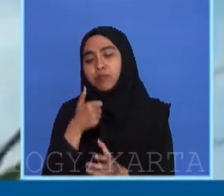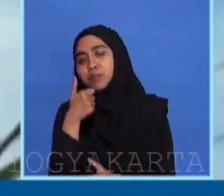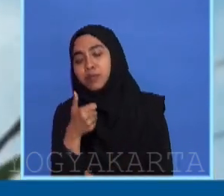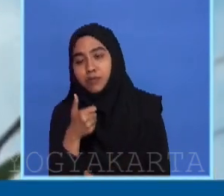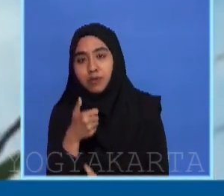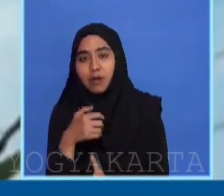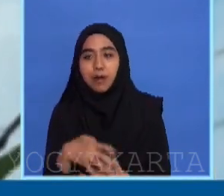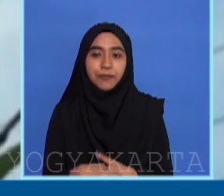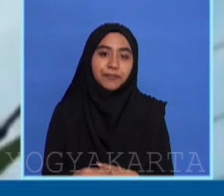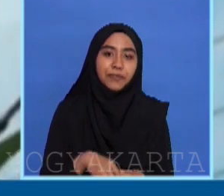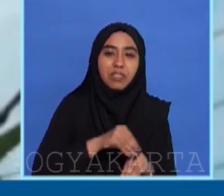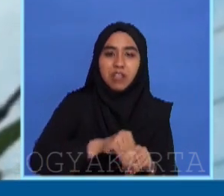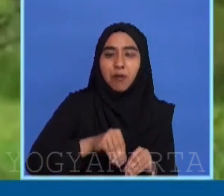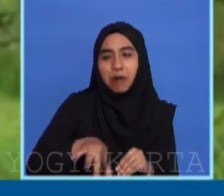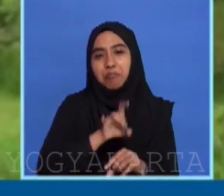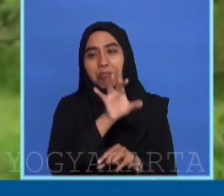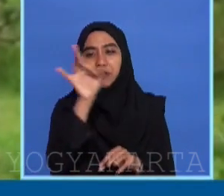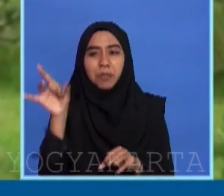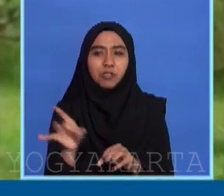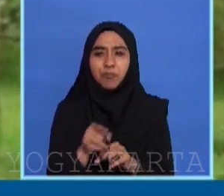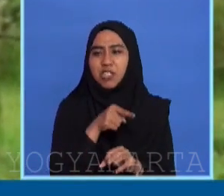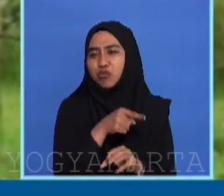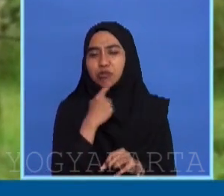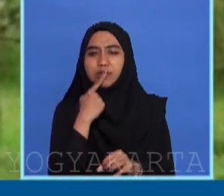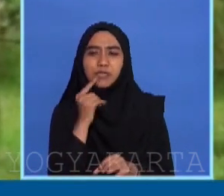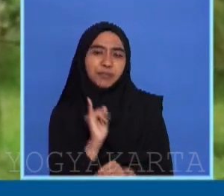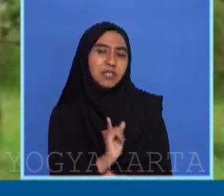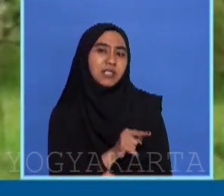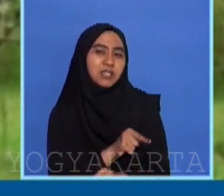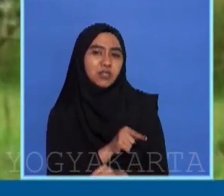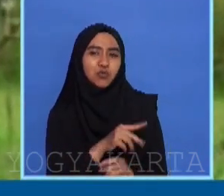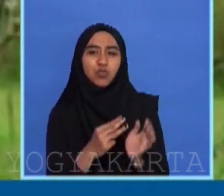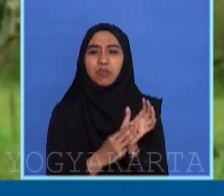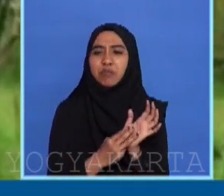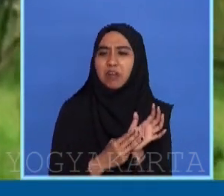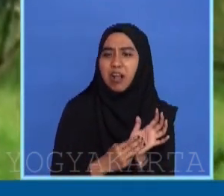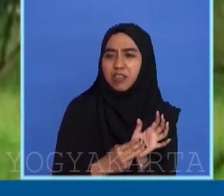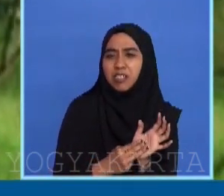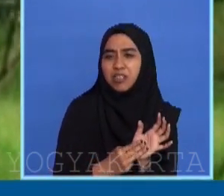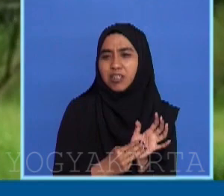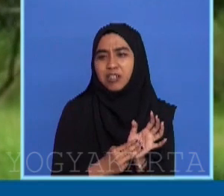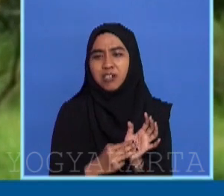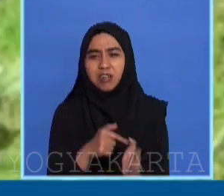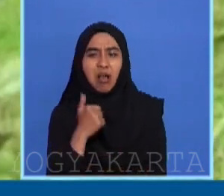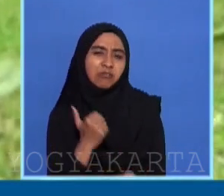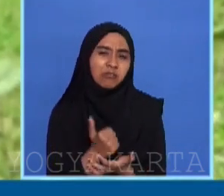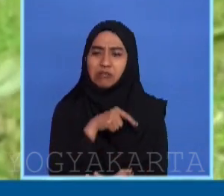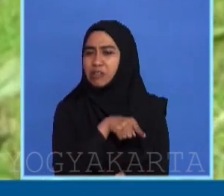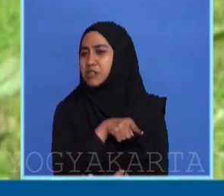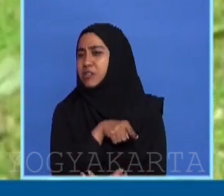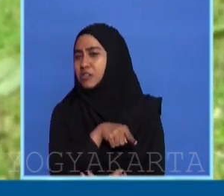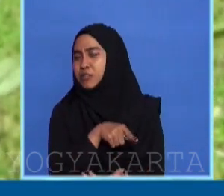tumpangsari utawi polikultur kaktus ingkang katinda akan dening Ibu murniati meniko sajatoshipun Sanes bab ingkang Enggal